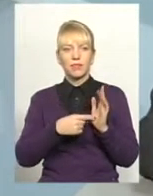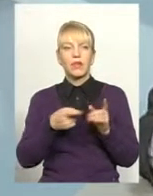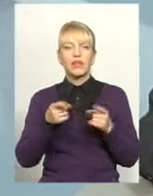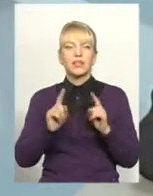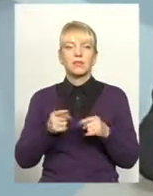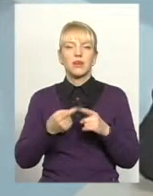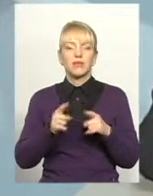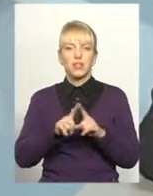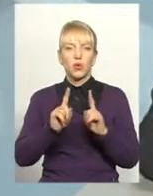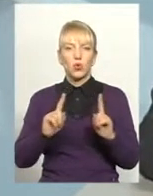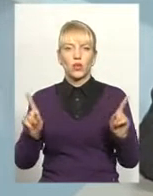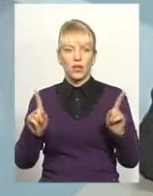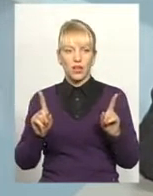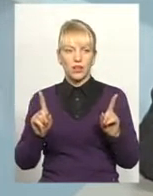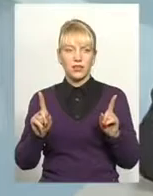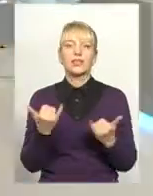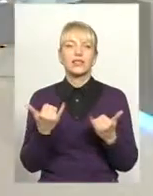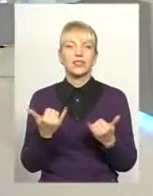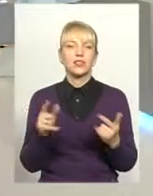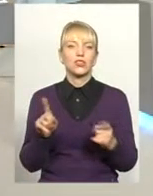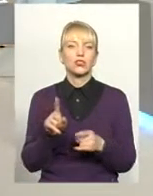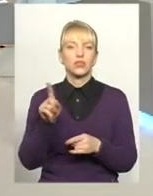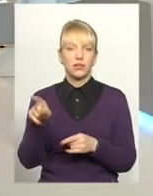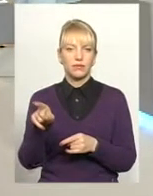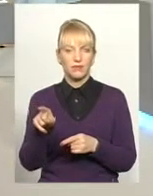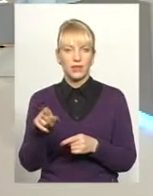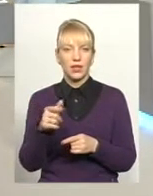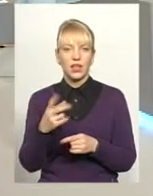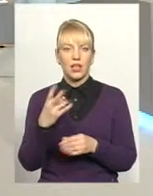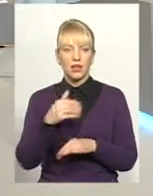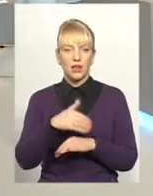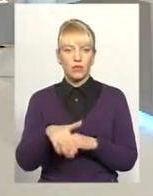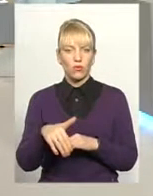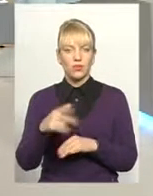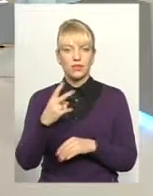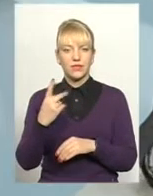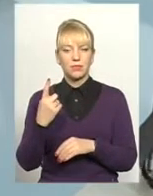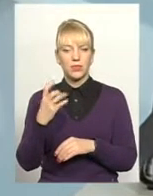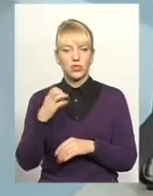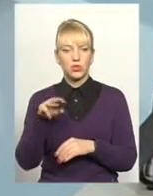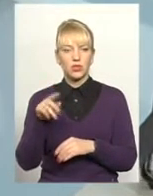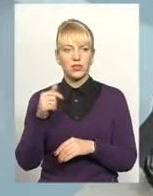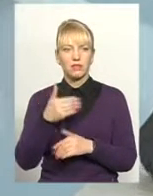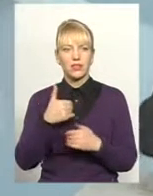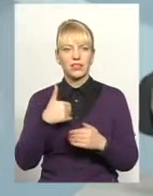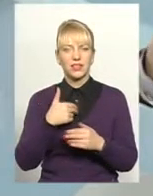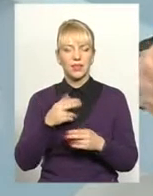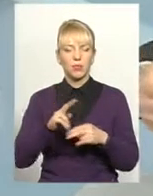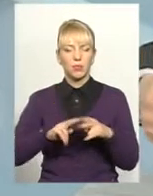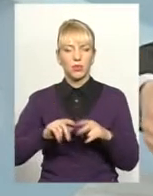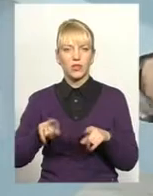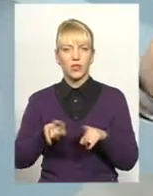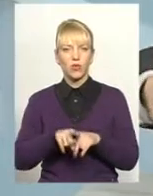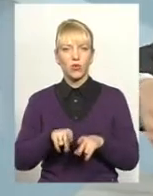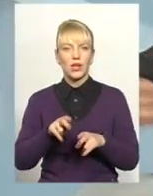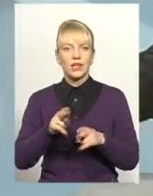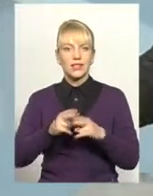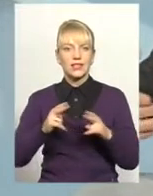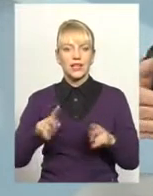це унікальний проєкт. Так, як на вулиці 21 століття, ми хотіли побудувати таку підстанцію, щоб вона, по крайній мірі,